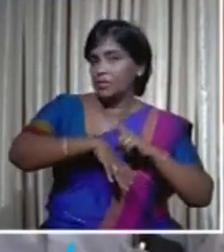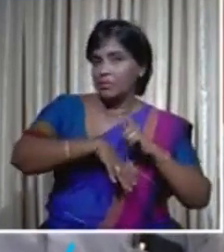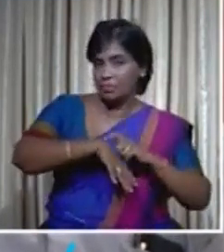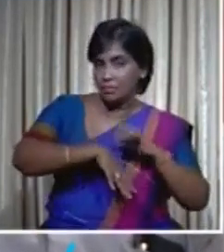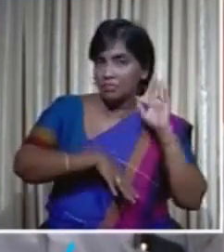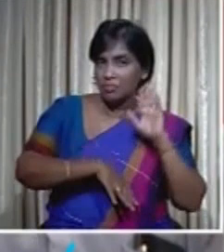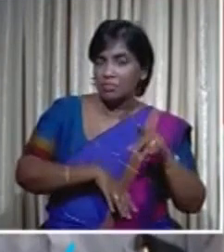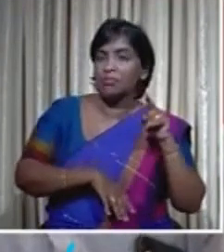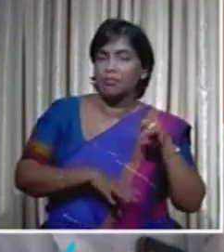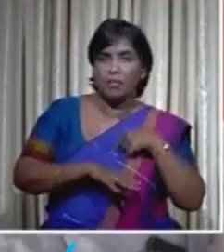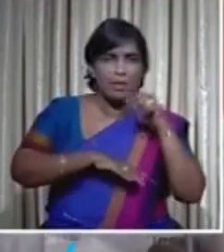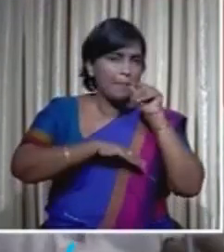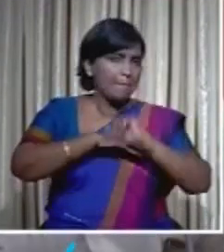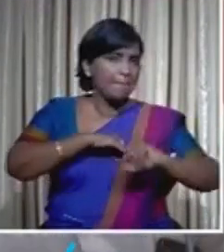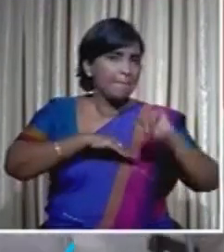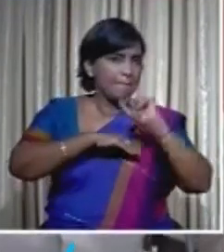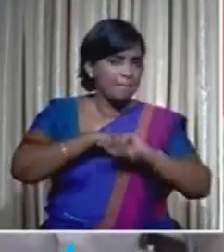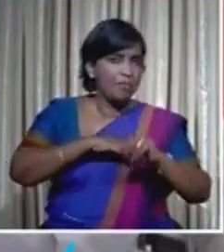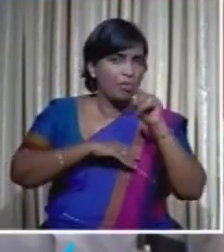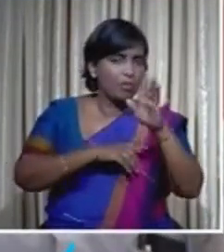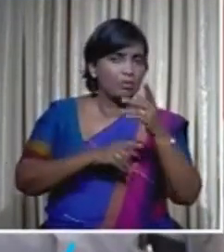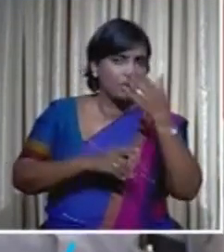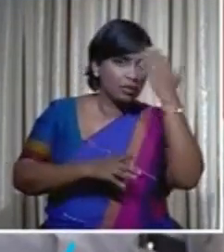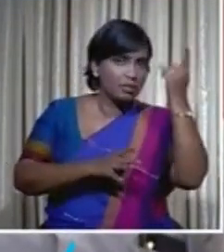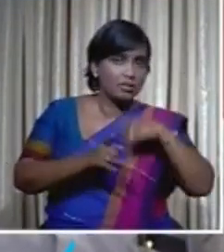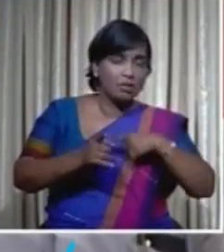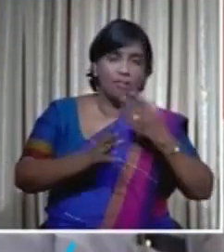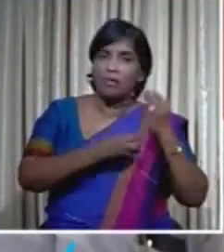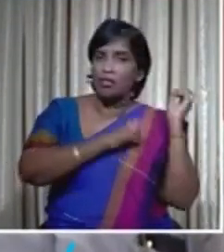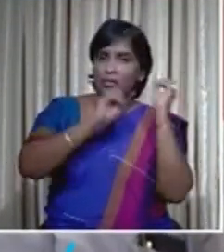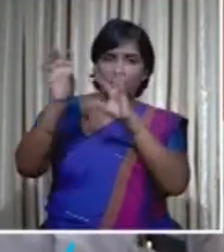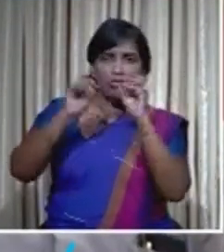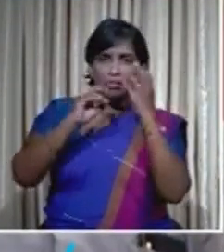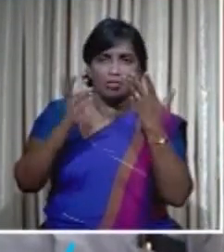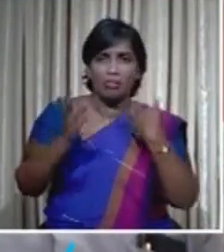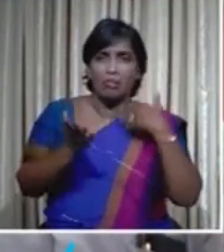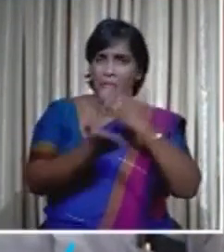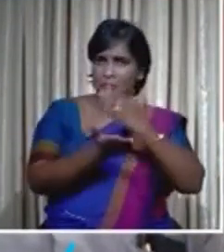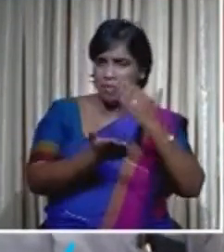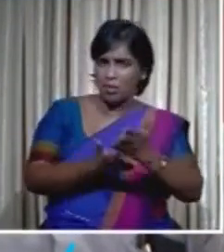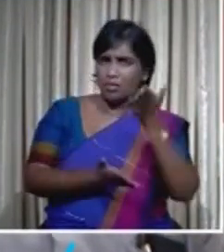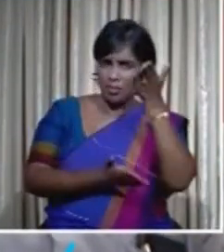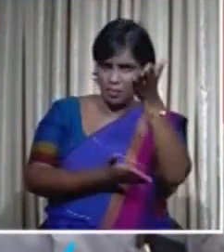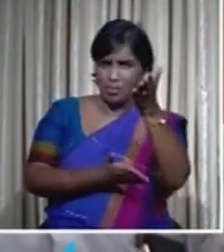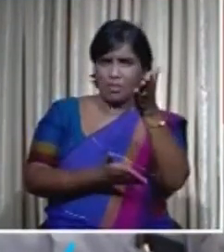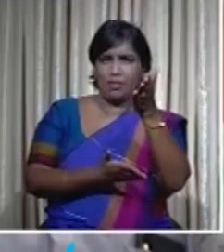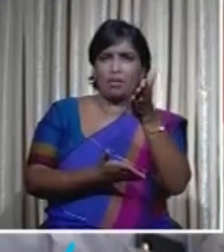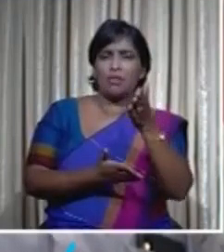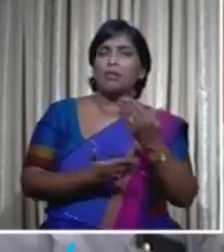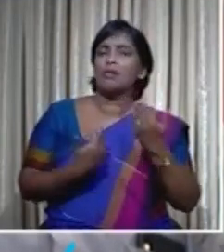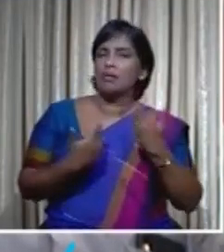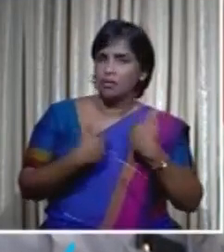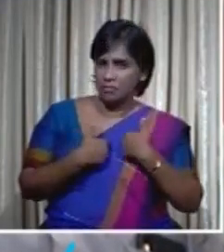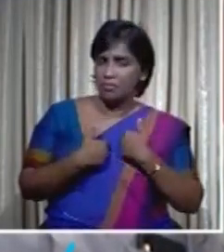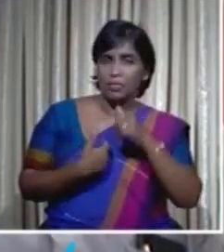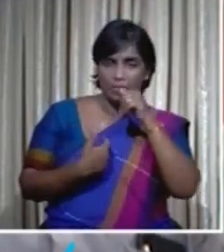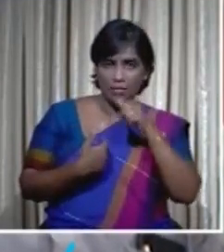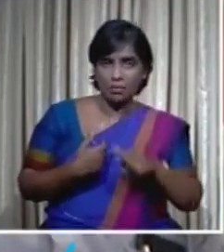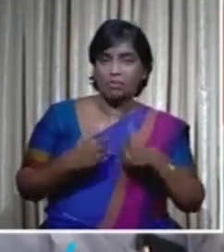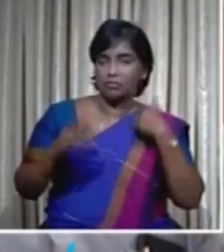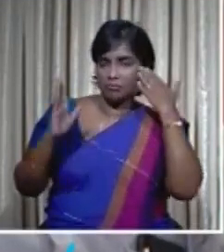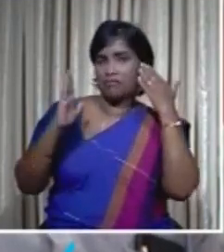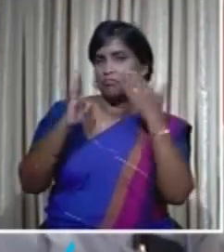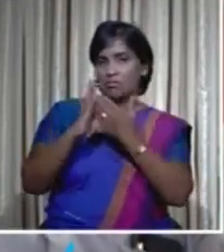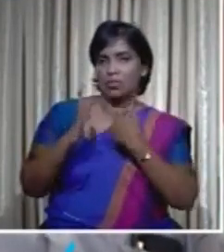திட்டமிட்டு பொருட்களை அனுப்பவில்லை, நீங்கள் தான் தடுத்திருந்தீர்கள். ஆகவே நான் இந்த இடத்திலே பதிவு செய்கின்றேன். அதாவது